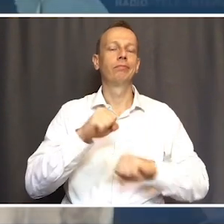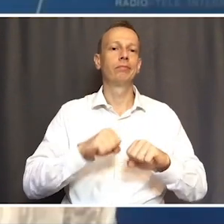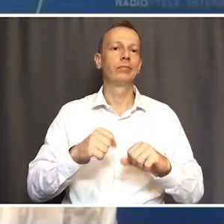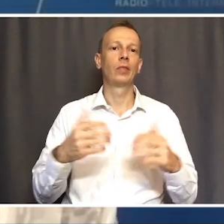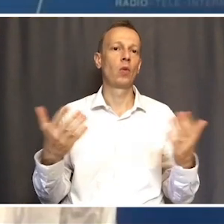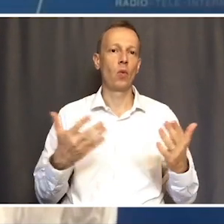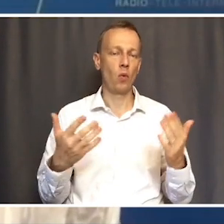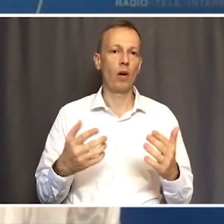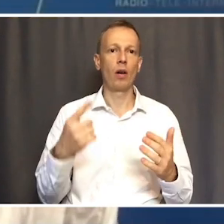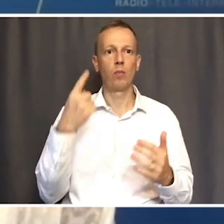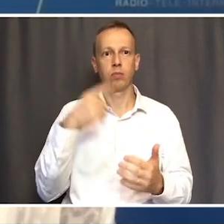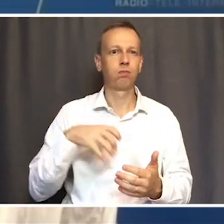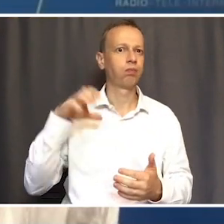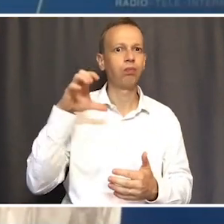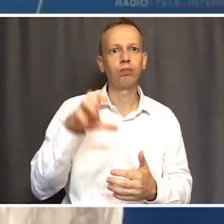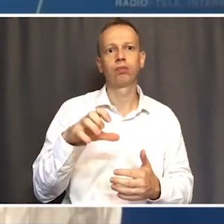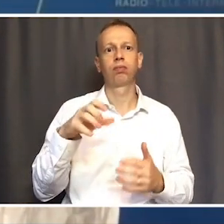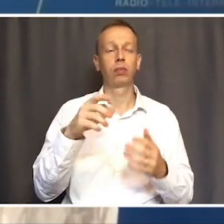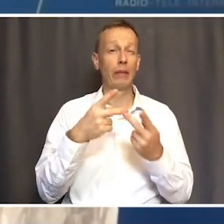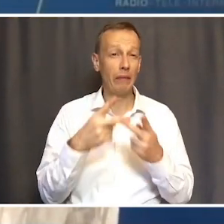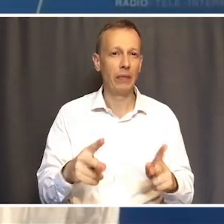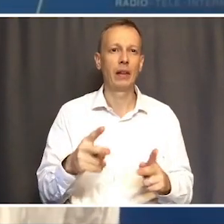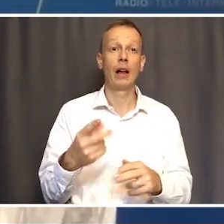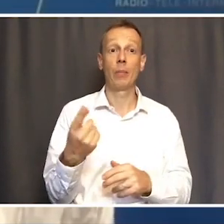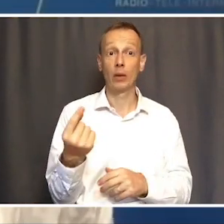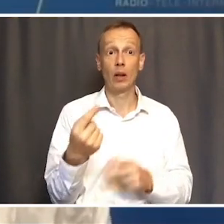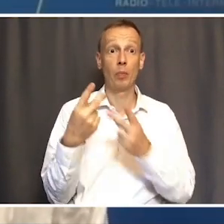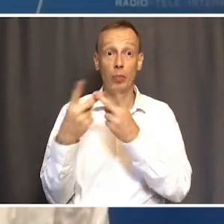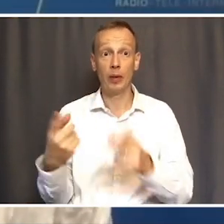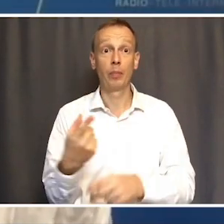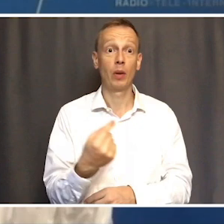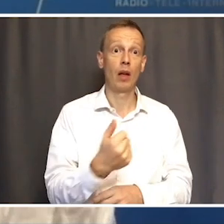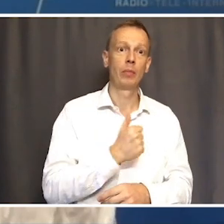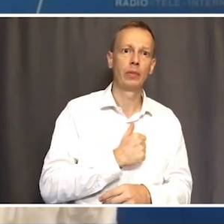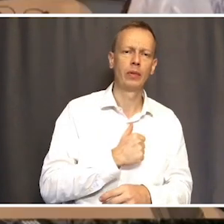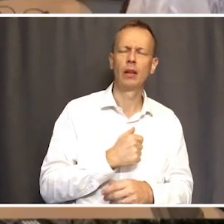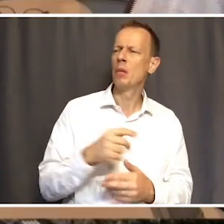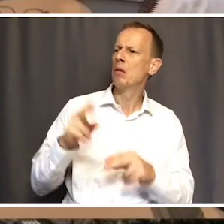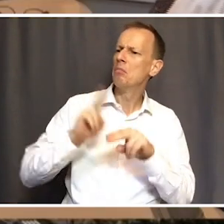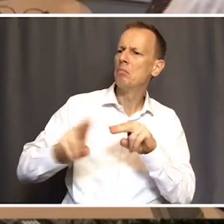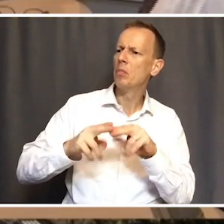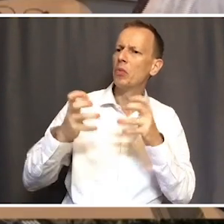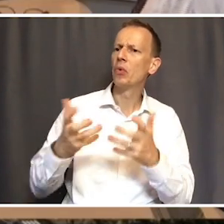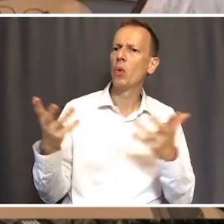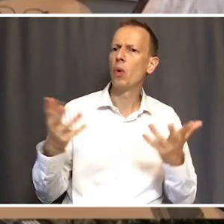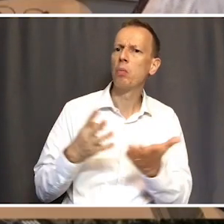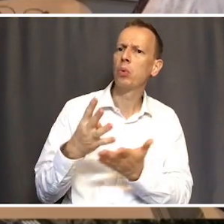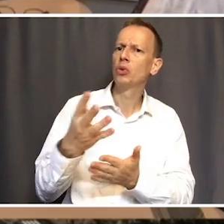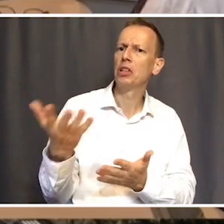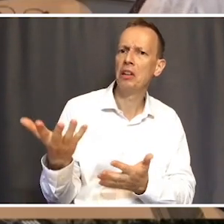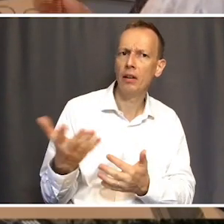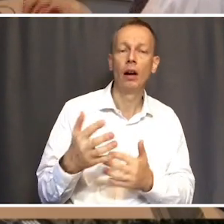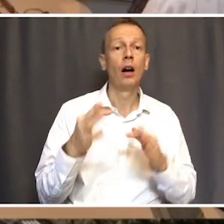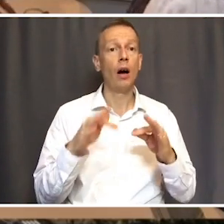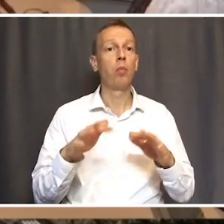c'est avant tout des chantiers pour Aroué financés par l'investissement et les partenariats publics et privés. Alors, des chantiers dans quel